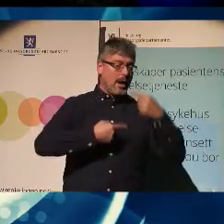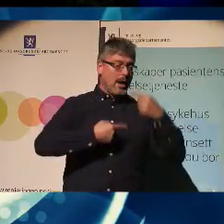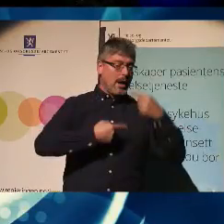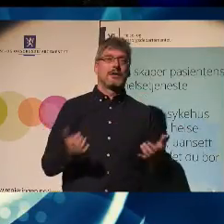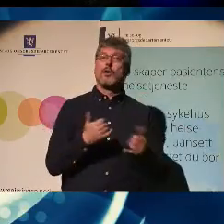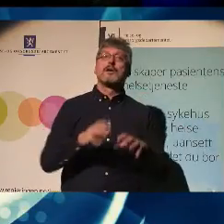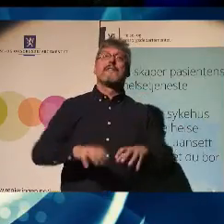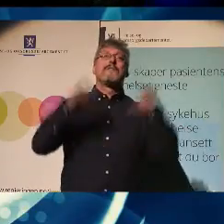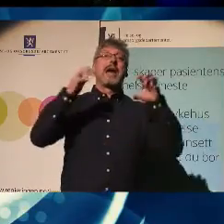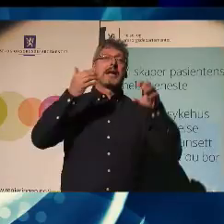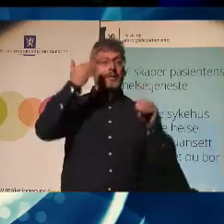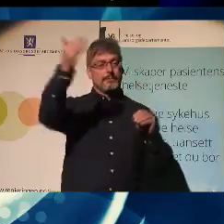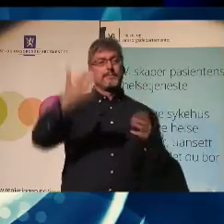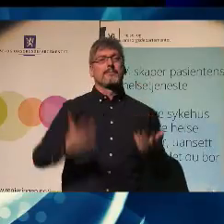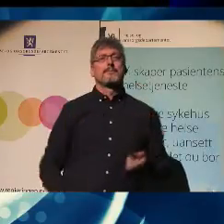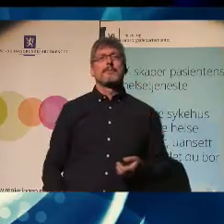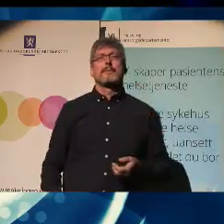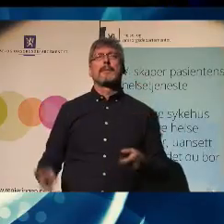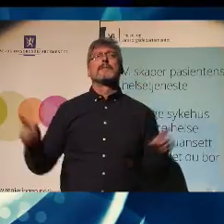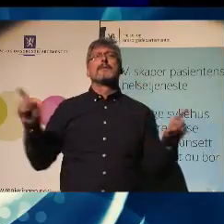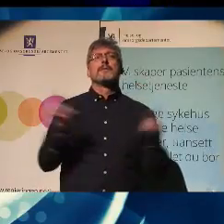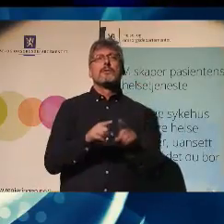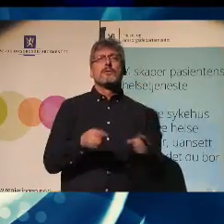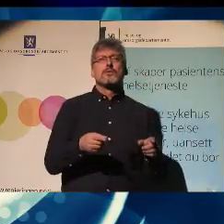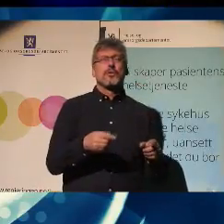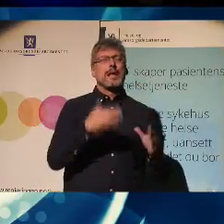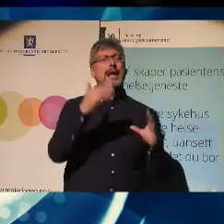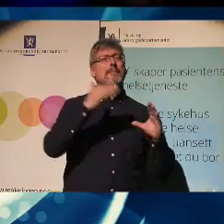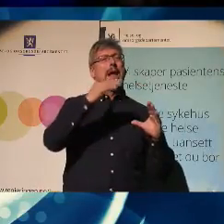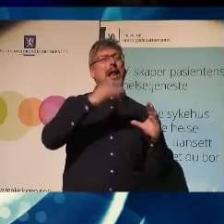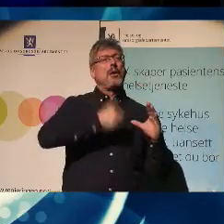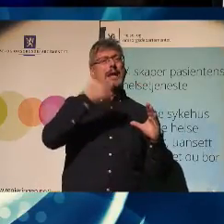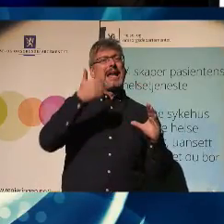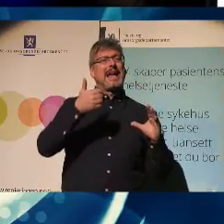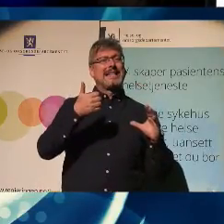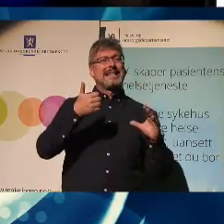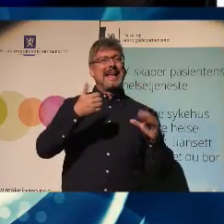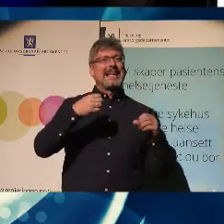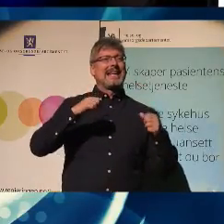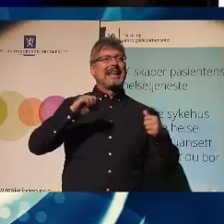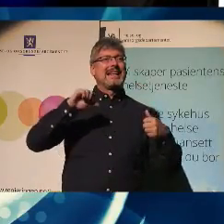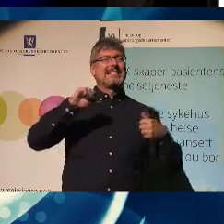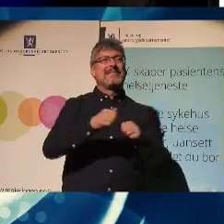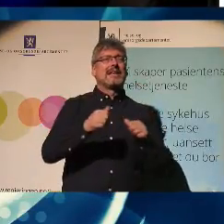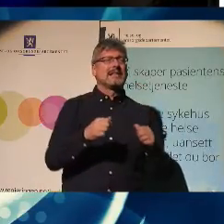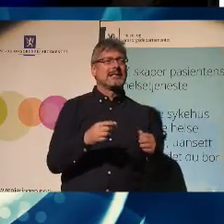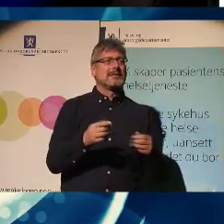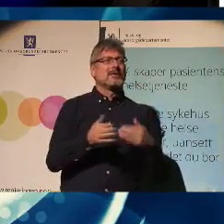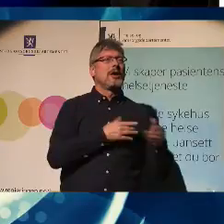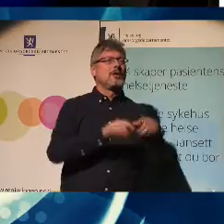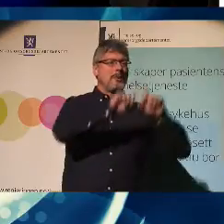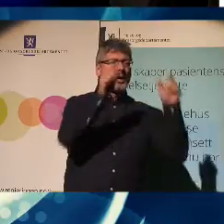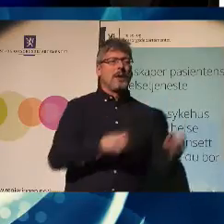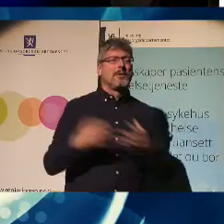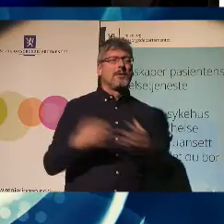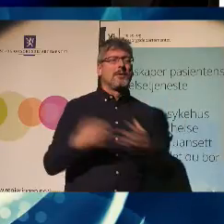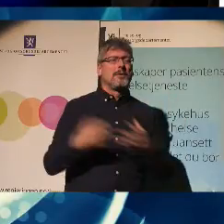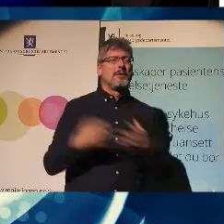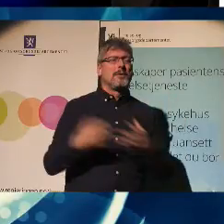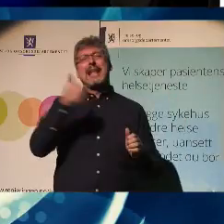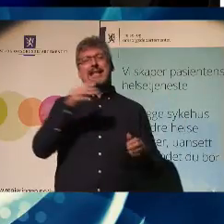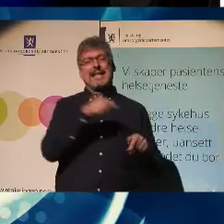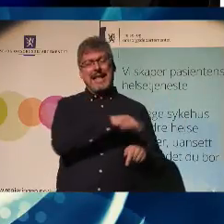enn noen gang før. Så at den mellomlederskvisen da, som handler om rammer og behov, den kjenner alle ledere i denne sektoren